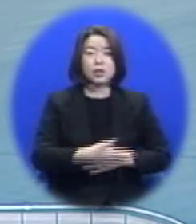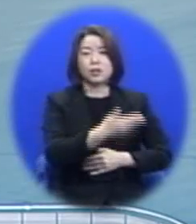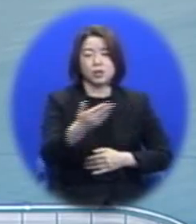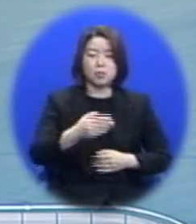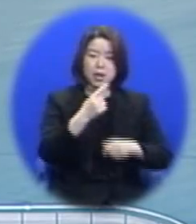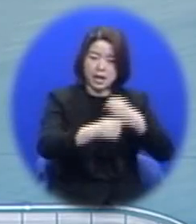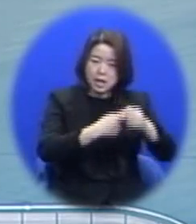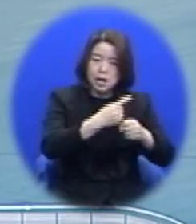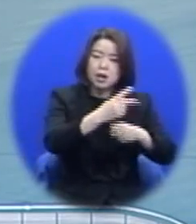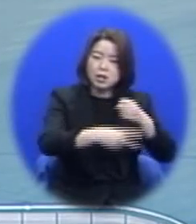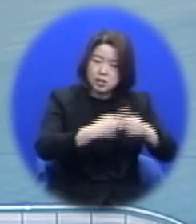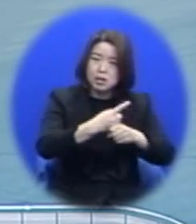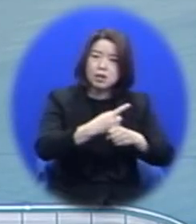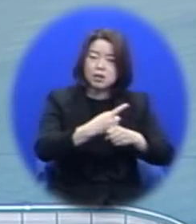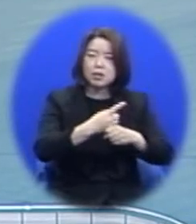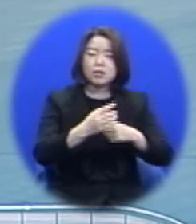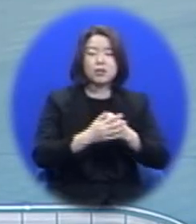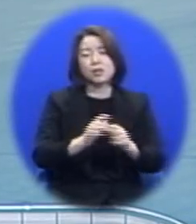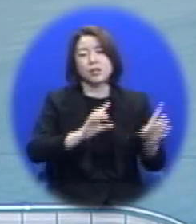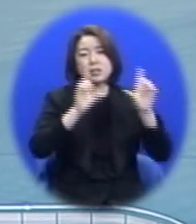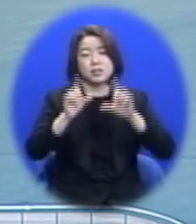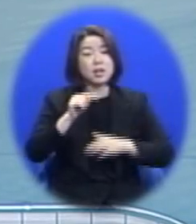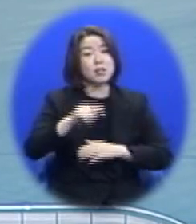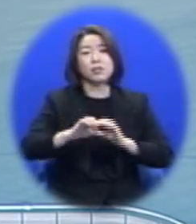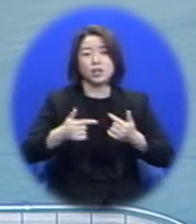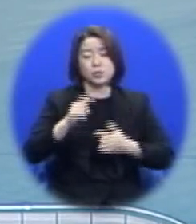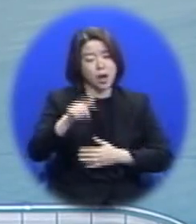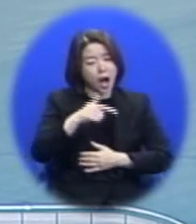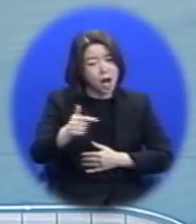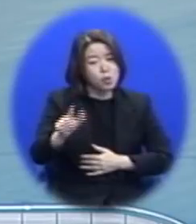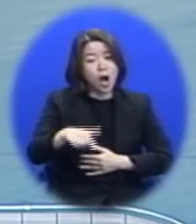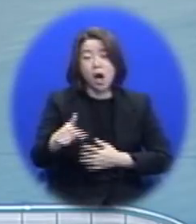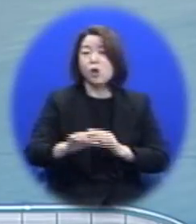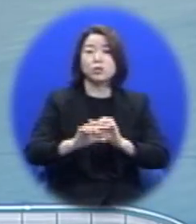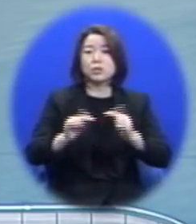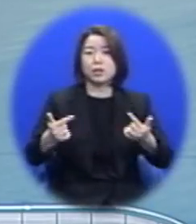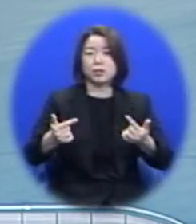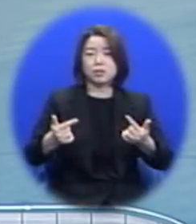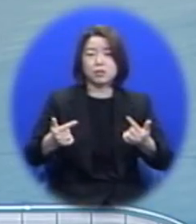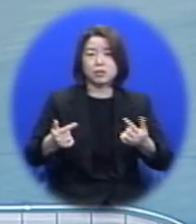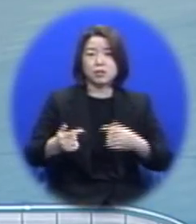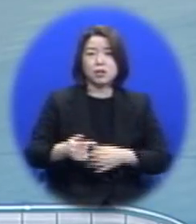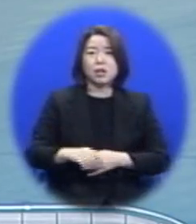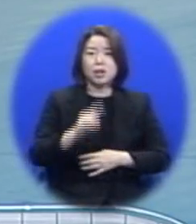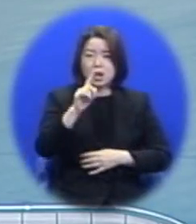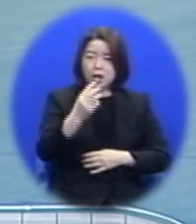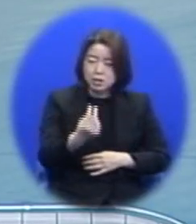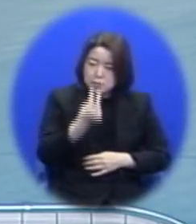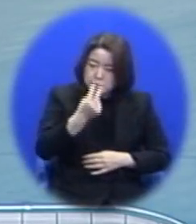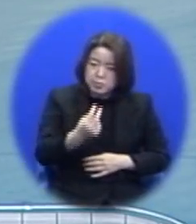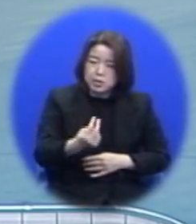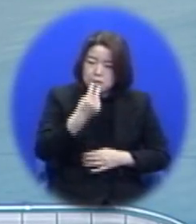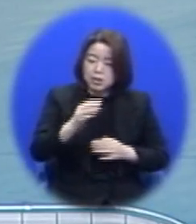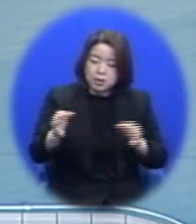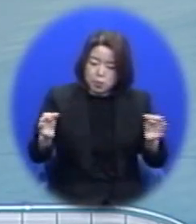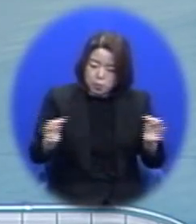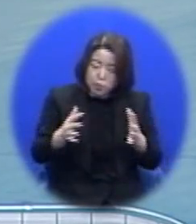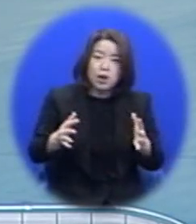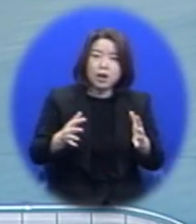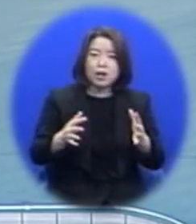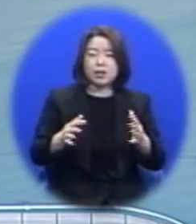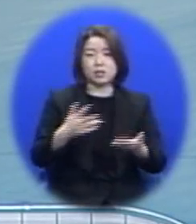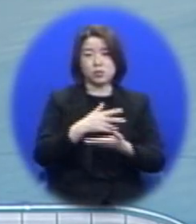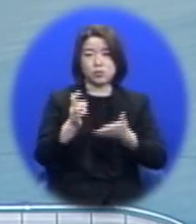한 해 사는 것도 아니고 하루하루 사는 것도 아니고 그저 한 호흡, 한순간